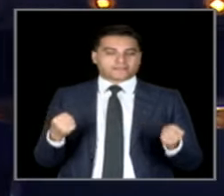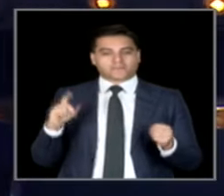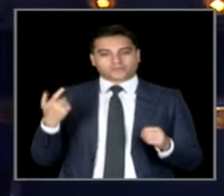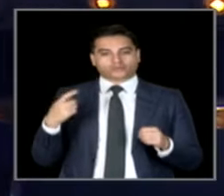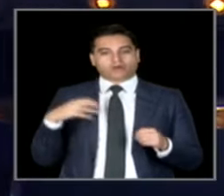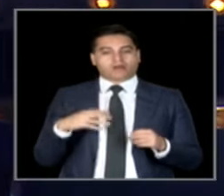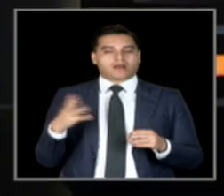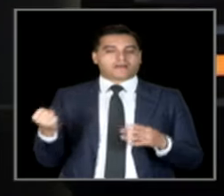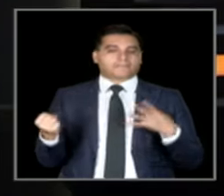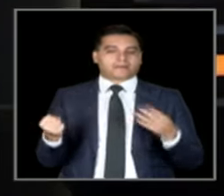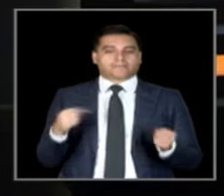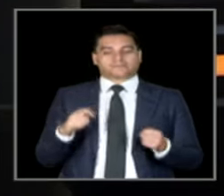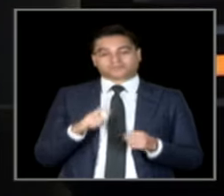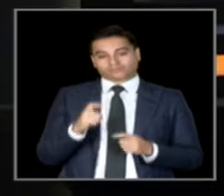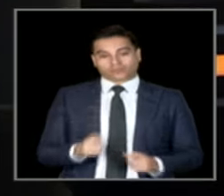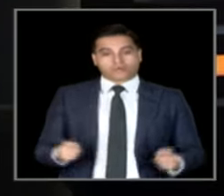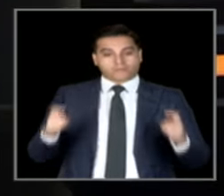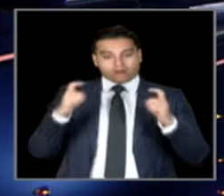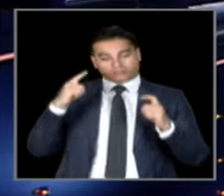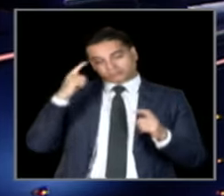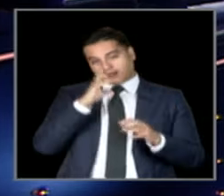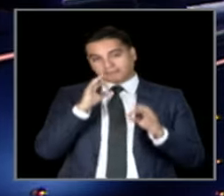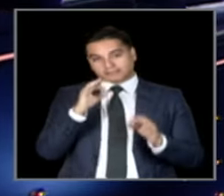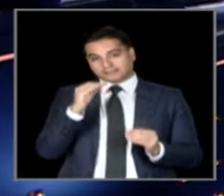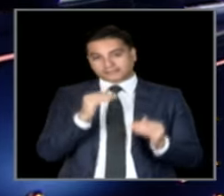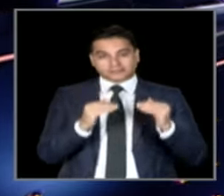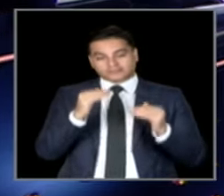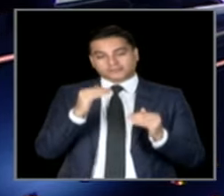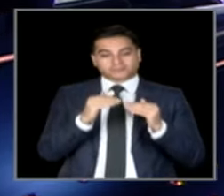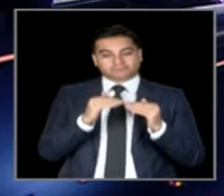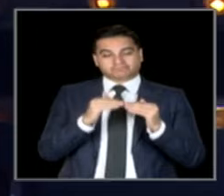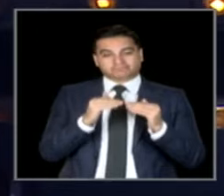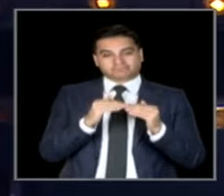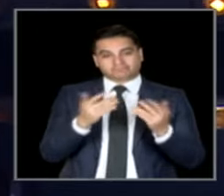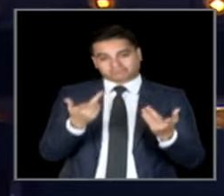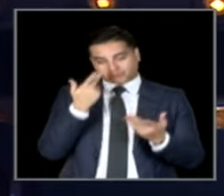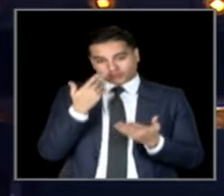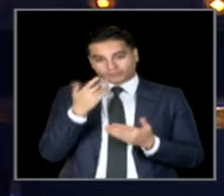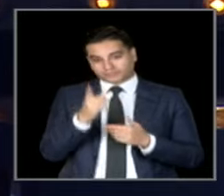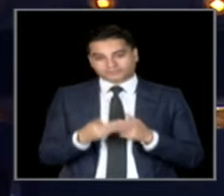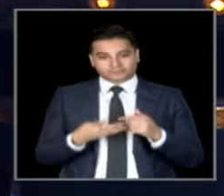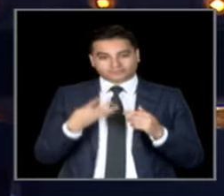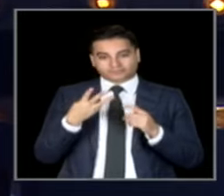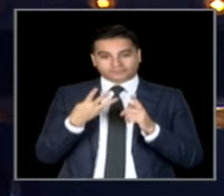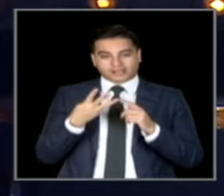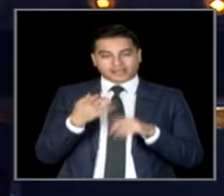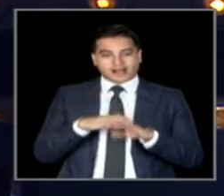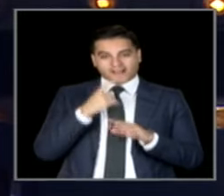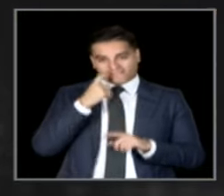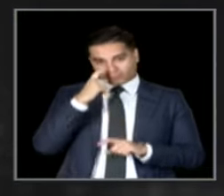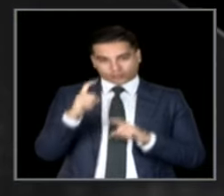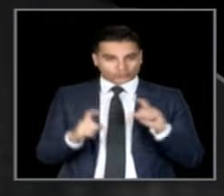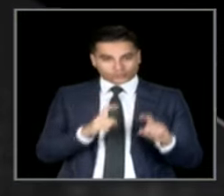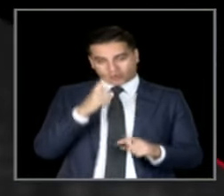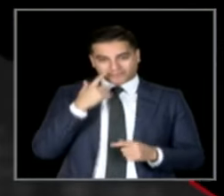القاهرة 40. مباراة صعبة جدا ومتكافئة. ودلوقتي مع الفقرة الثالثة، فقرة